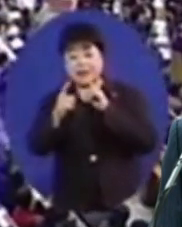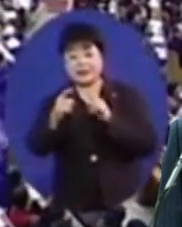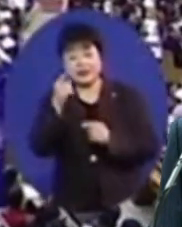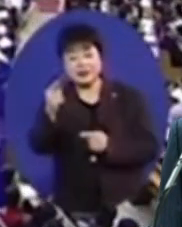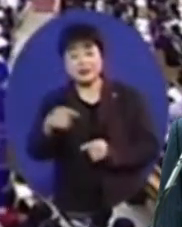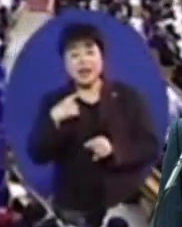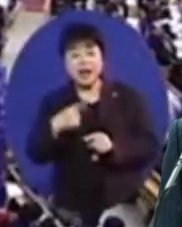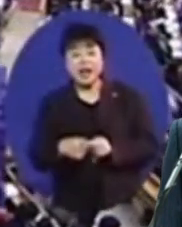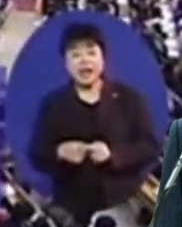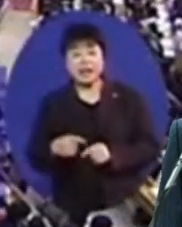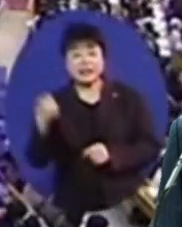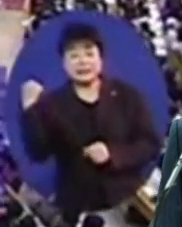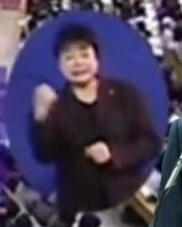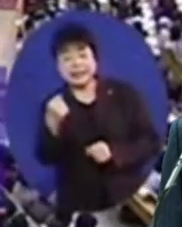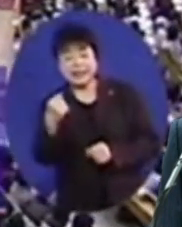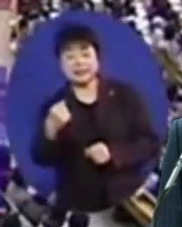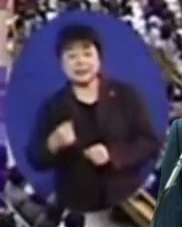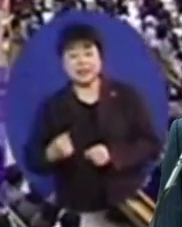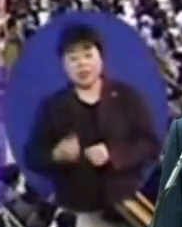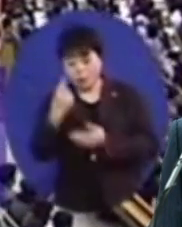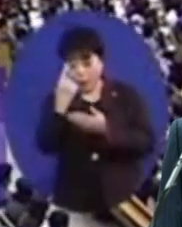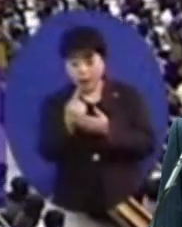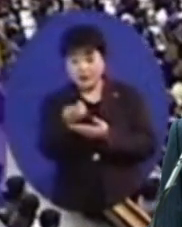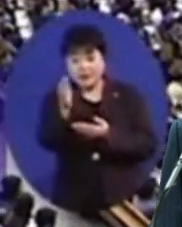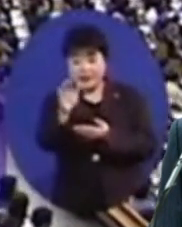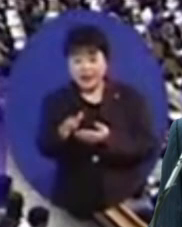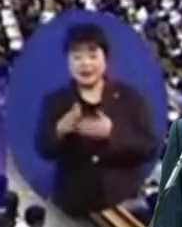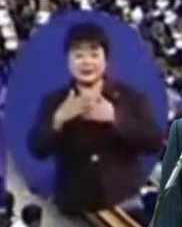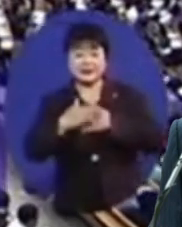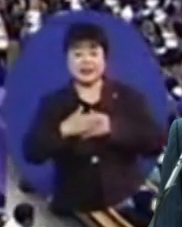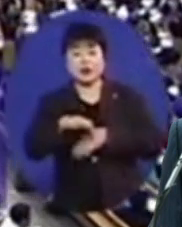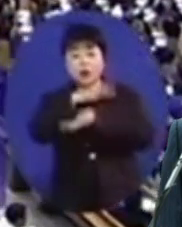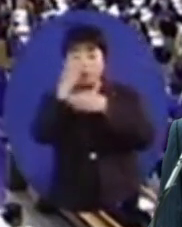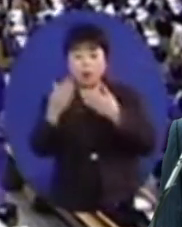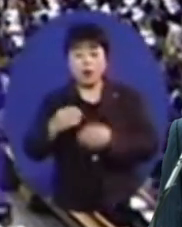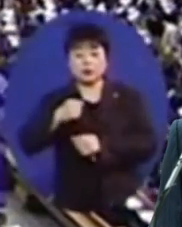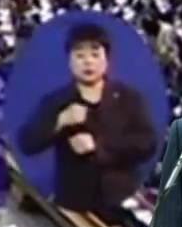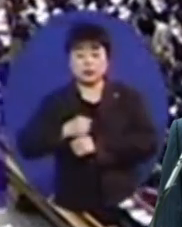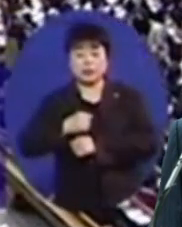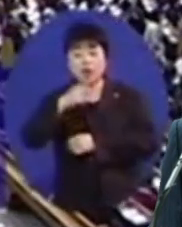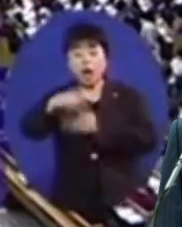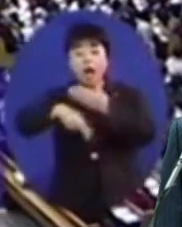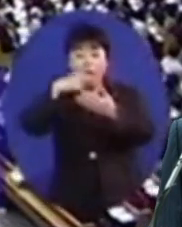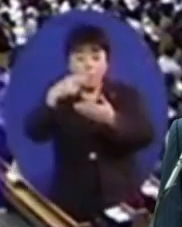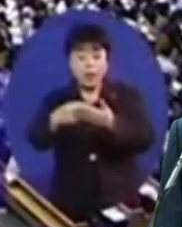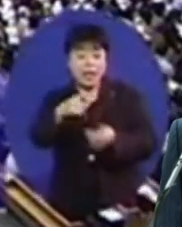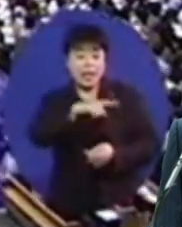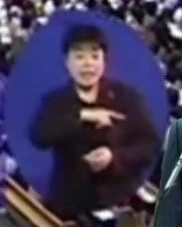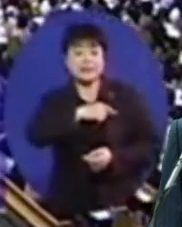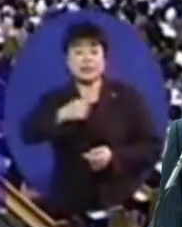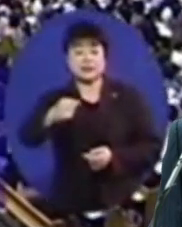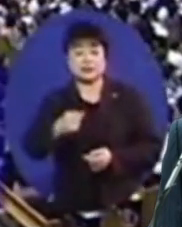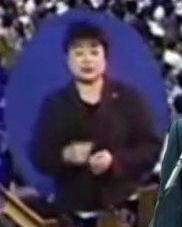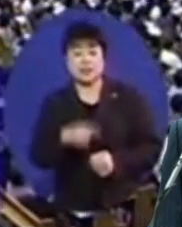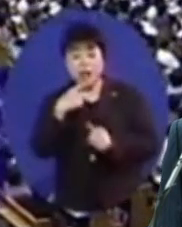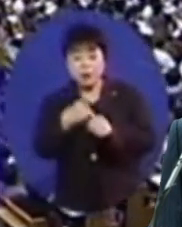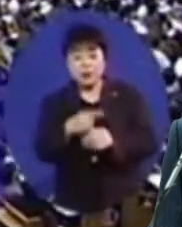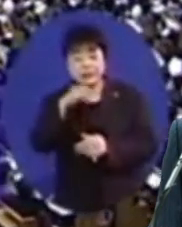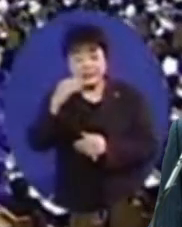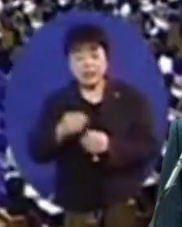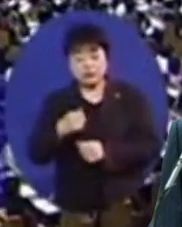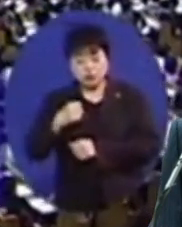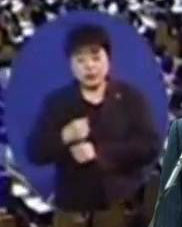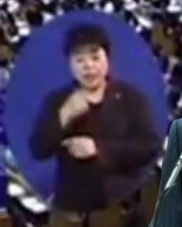너는 칼과 창과 단창으로 내게 나오거니와 나는 만군의 야훼의 이름 곧 내가 모욕하는